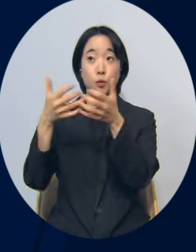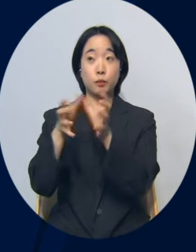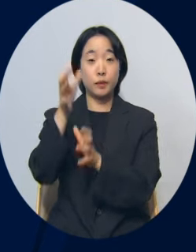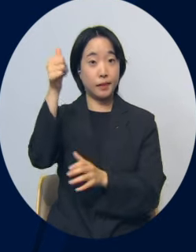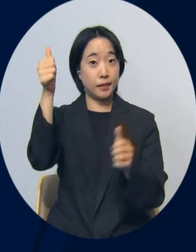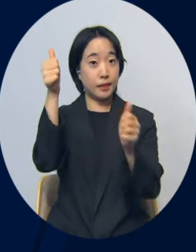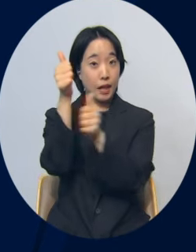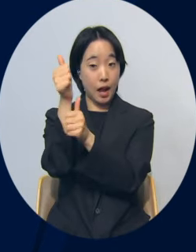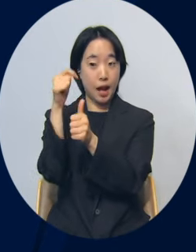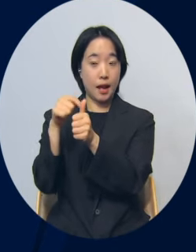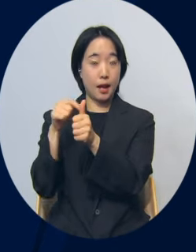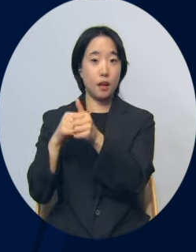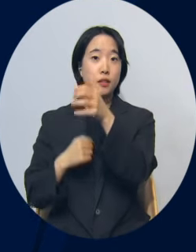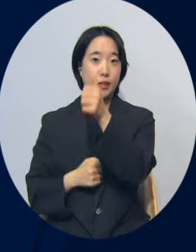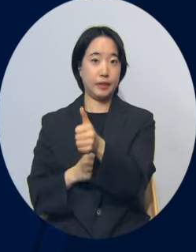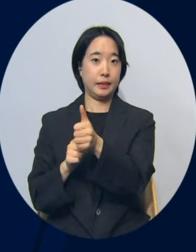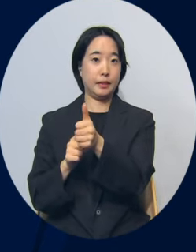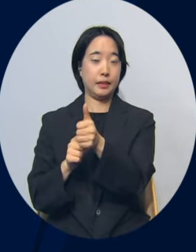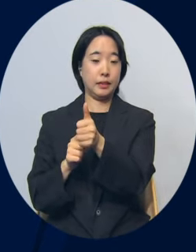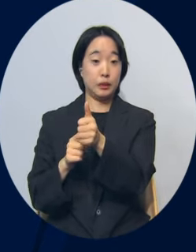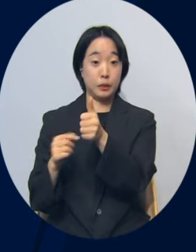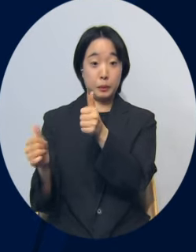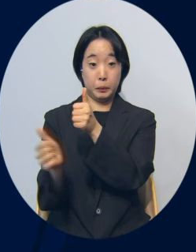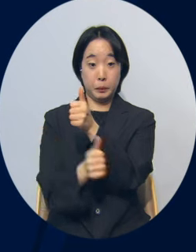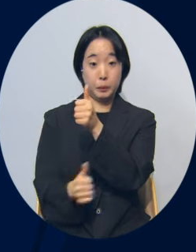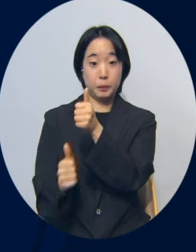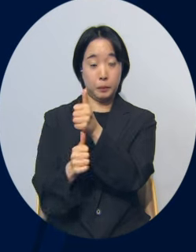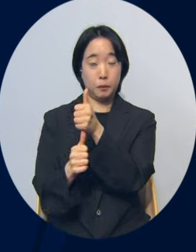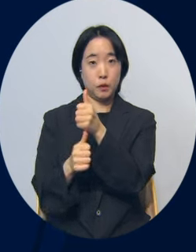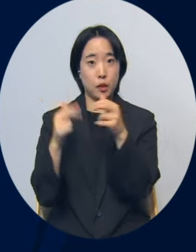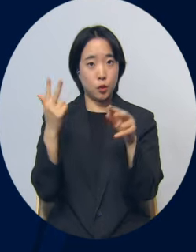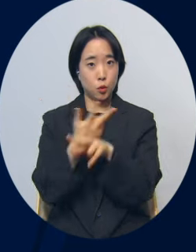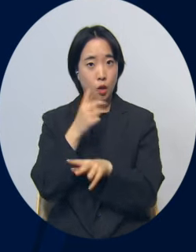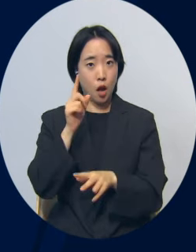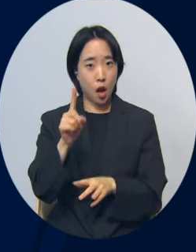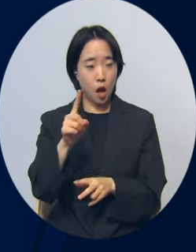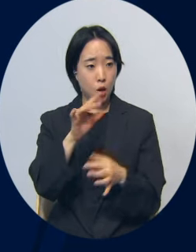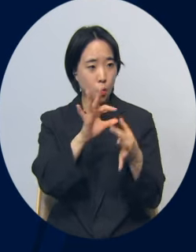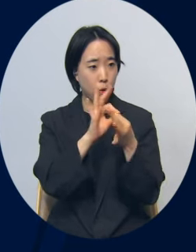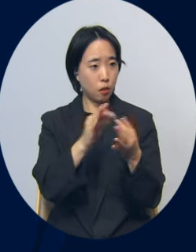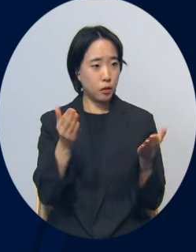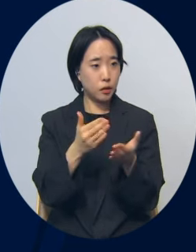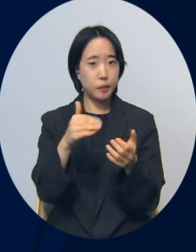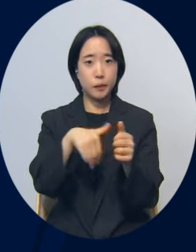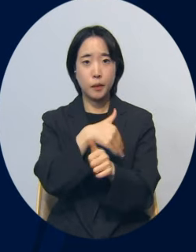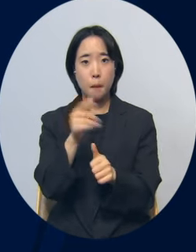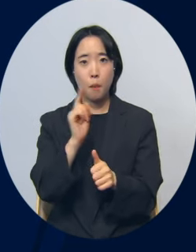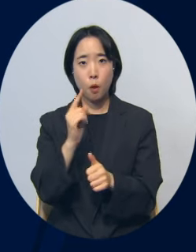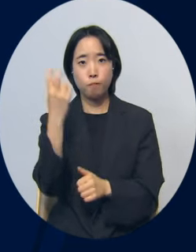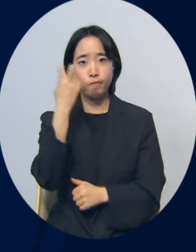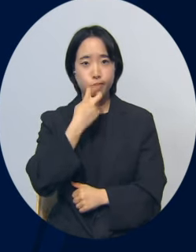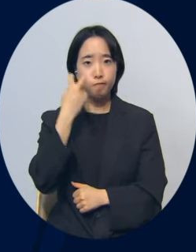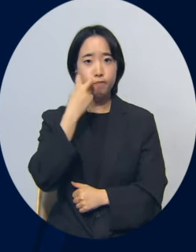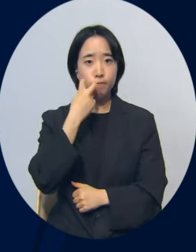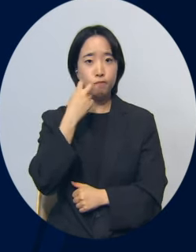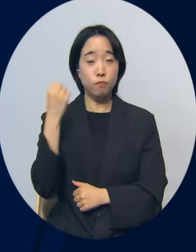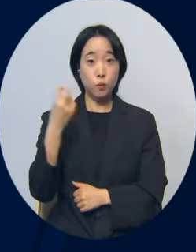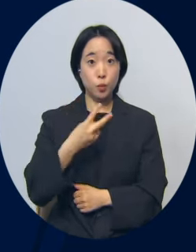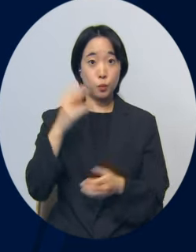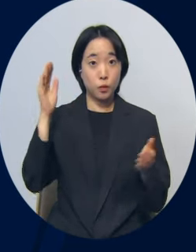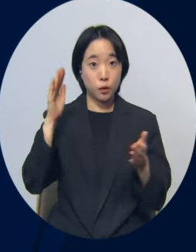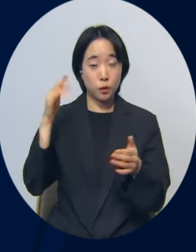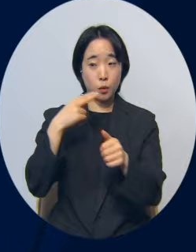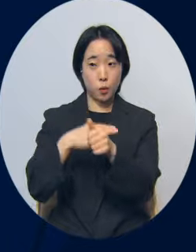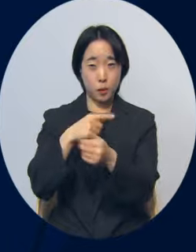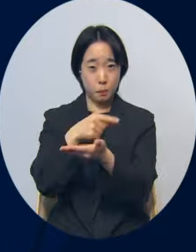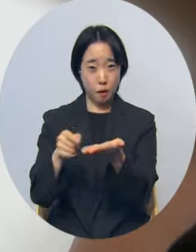구성됩니다. 상황반을 통해 매주 1회 딥페이크 관련 사안을 조사하고 학생과 교원의 피해 사안을